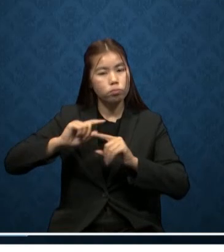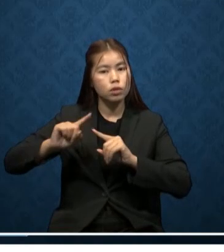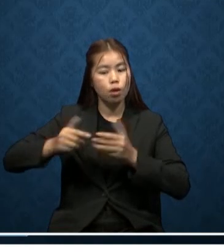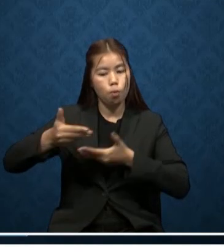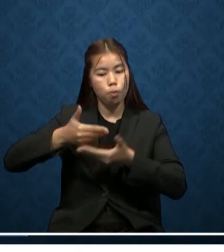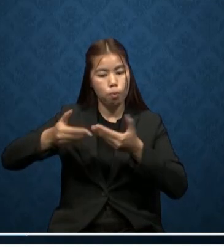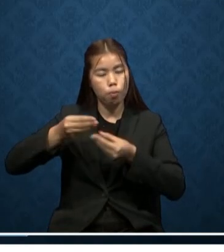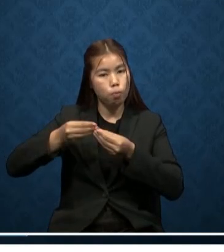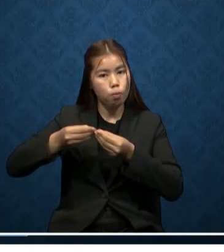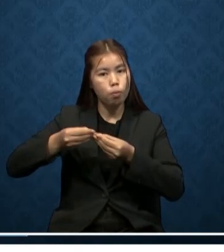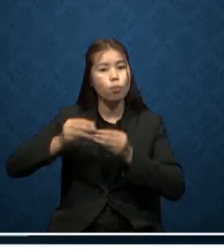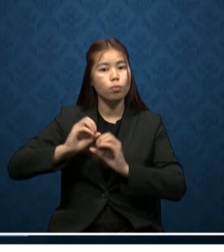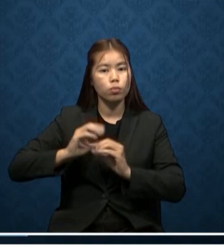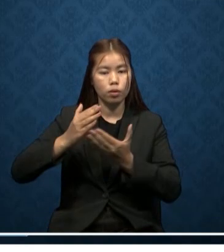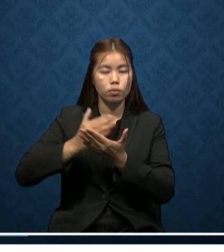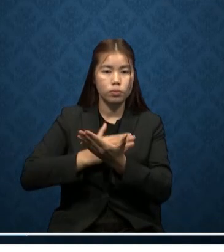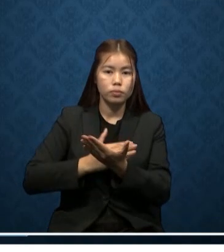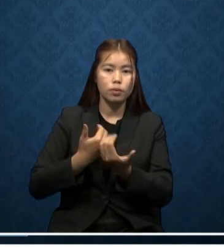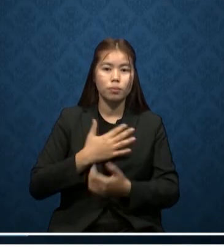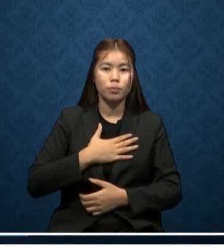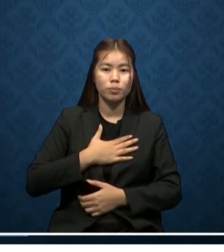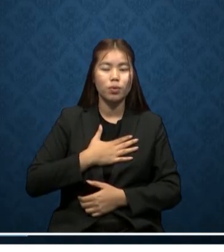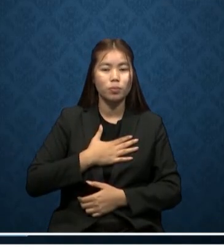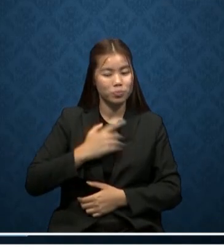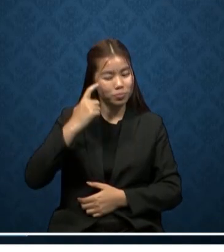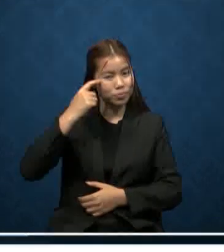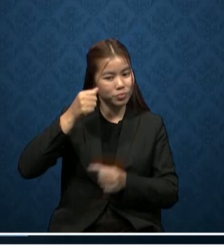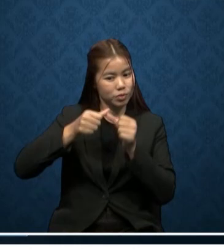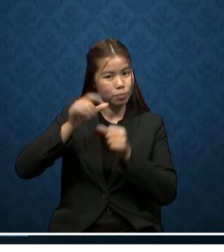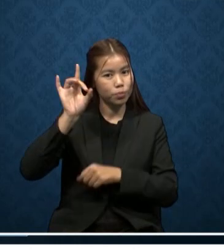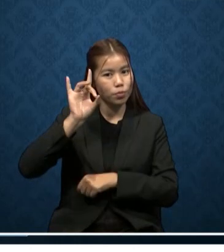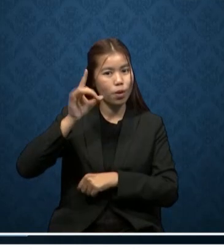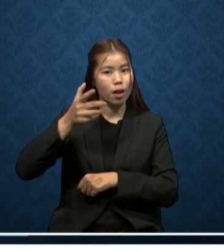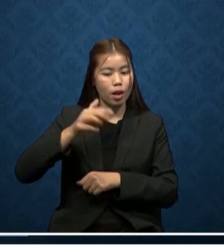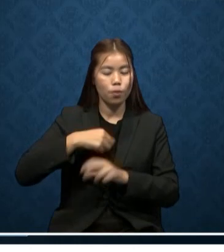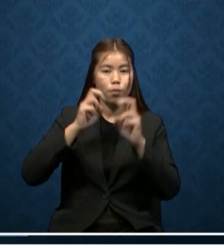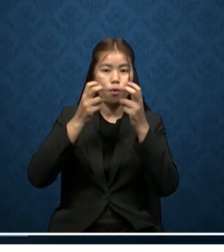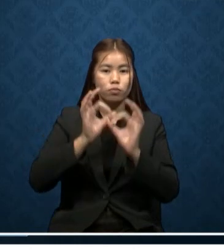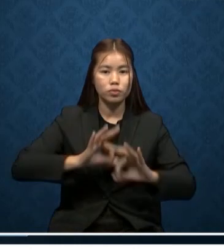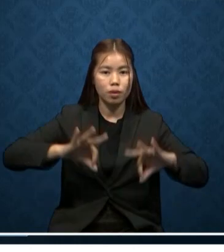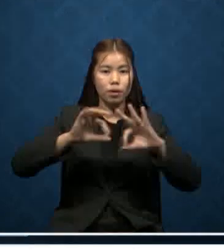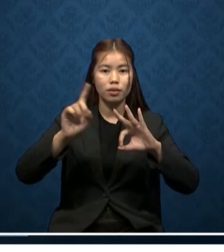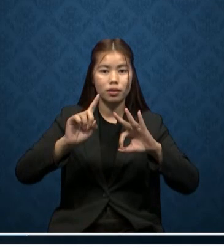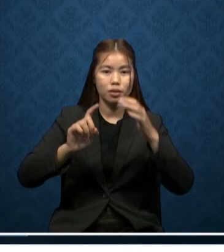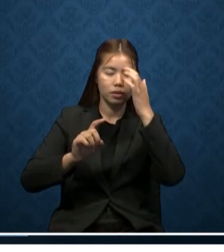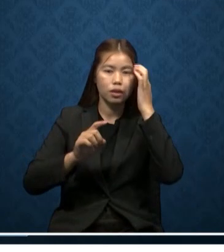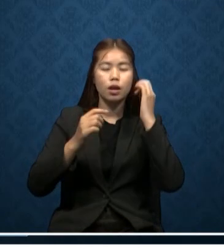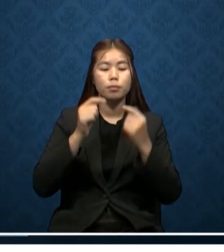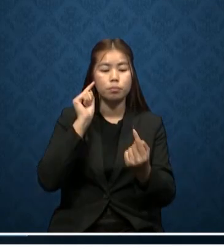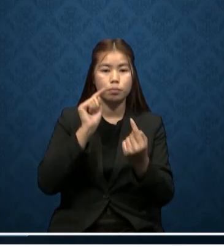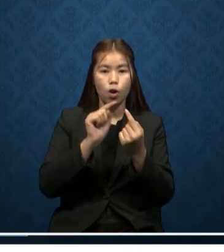พฤษภาคม64ซึ่งผมท่องและจำได้โดยเฉพาะประเด็นสำคัญก็คือการมองเป้าหมายร่วม